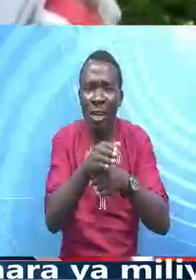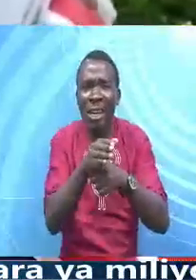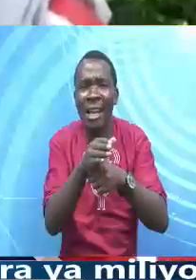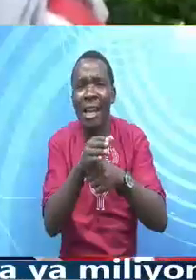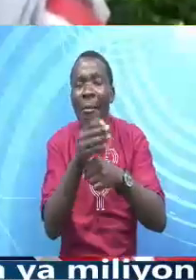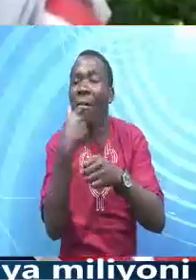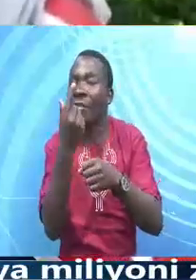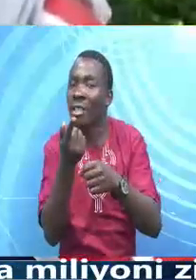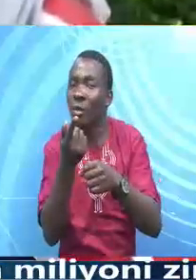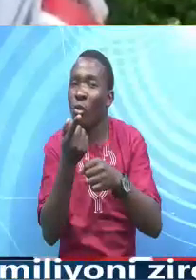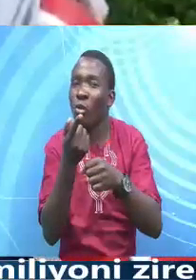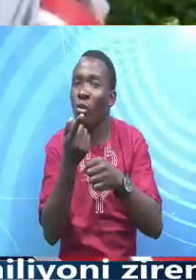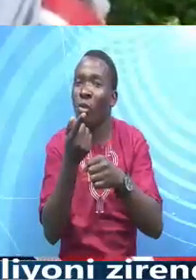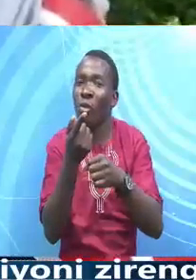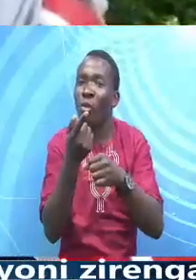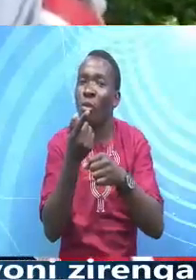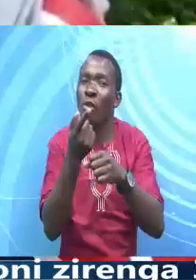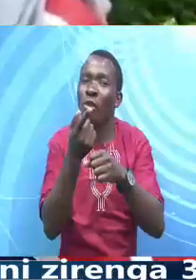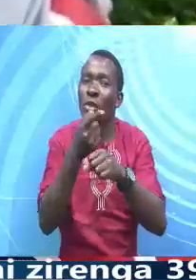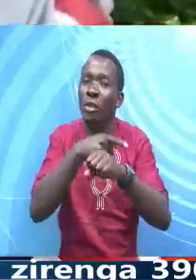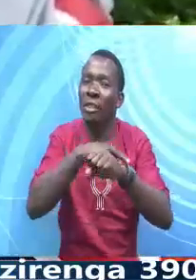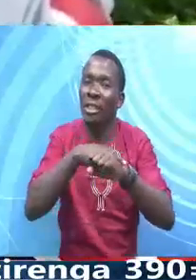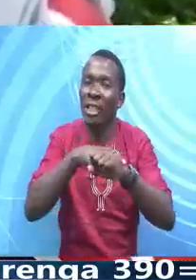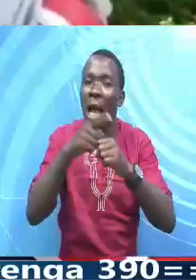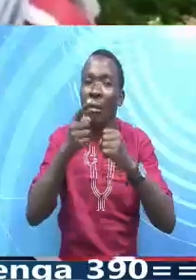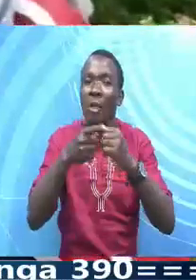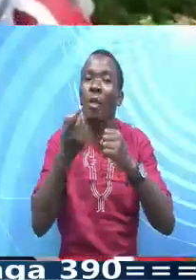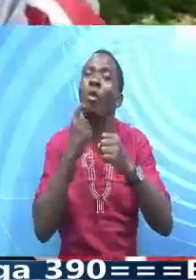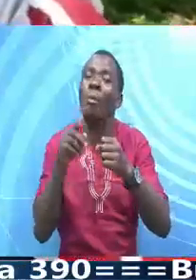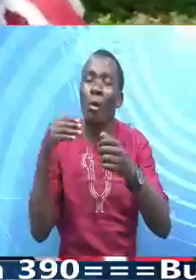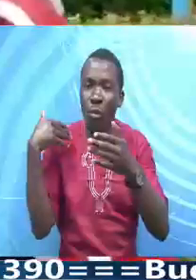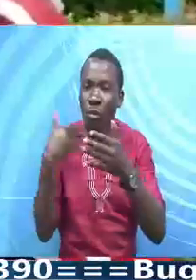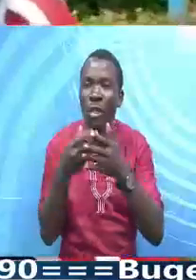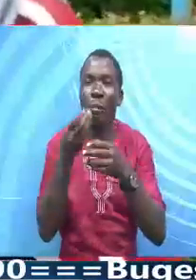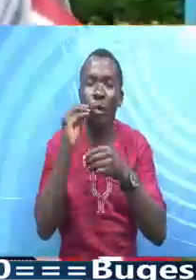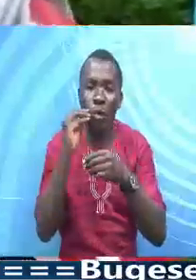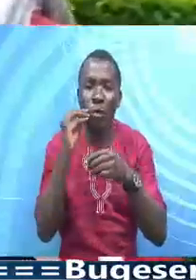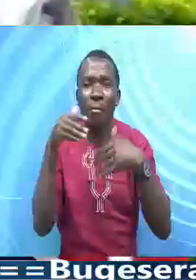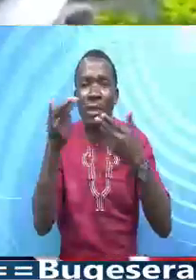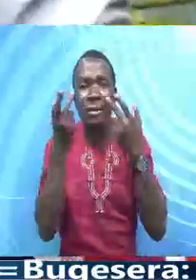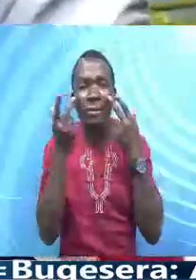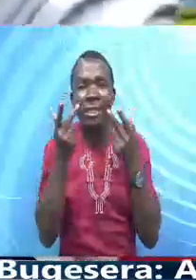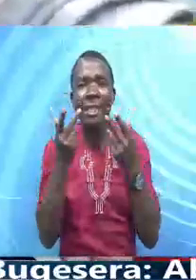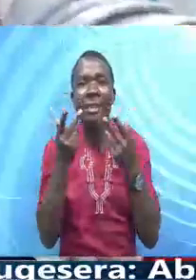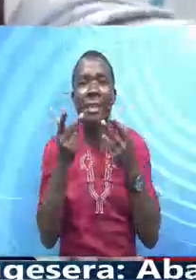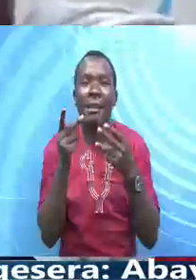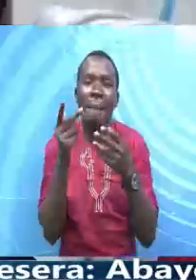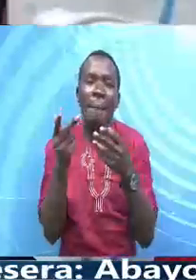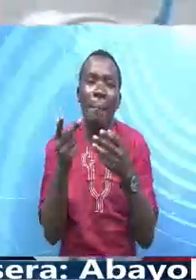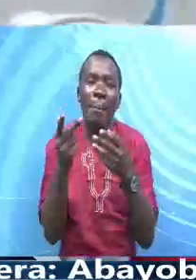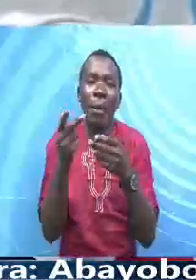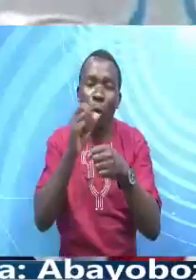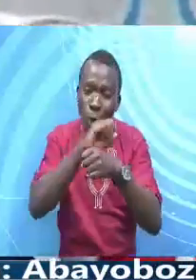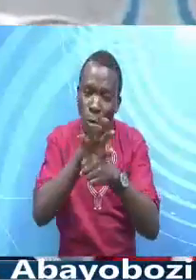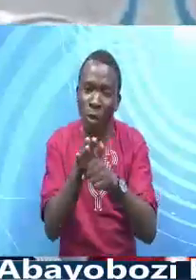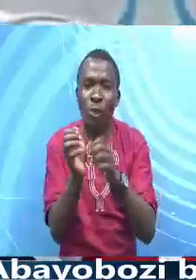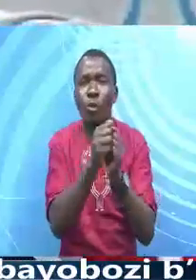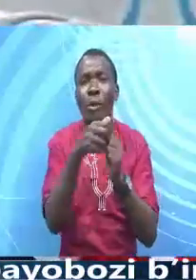ikakuwa wakaitia ku saa 12. Unavikata aje? Corona kweli iko. Corona